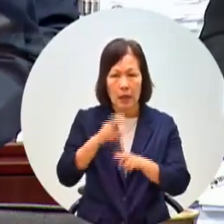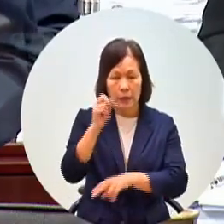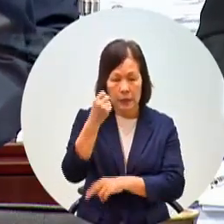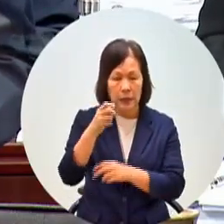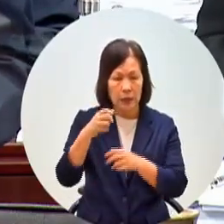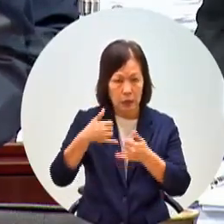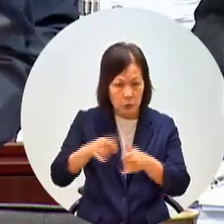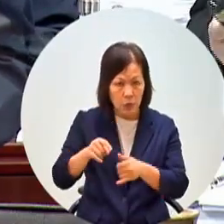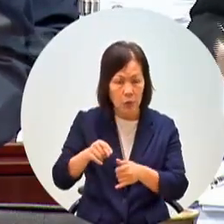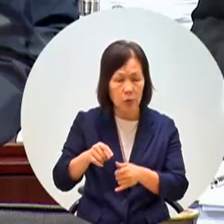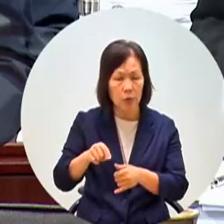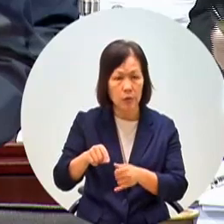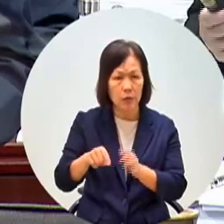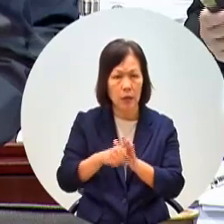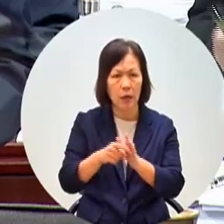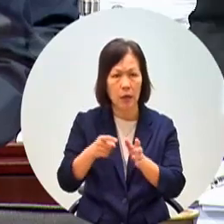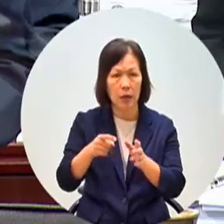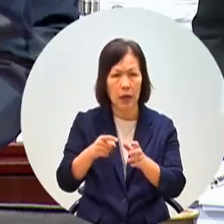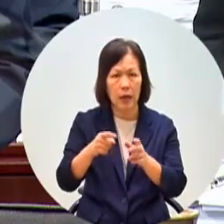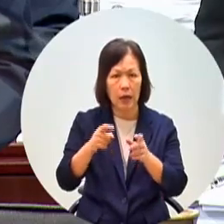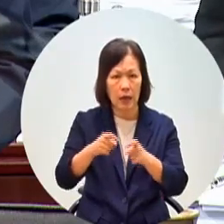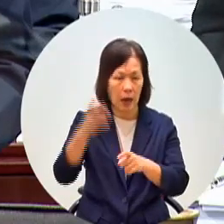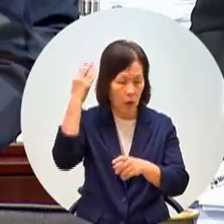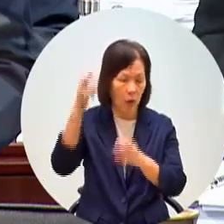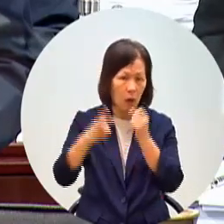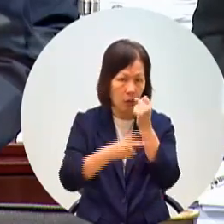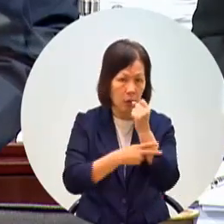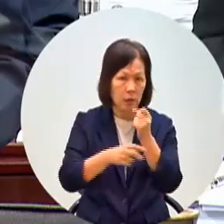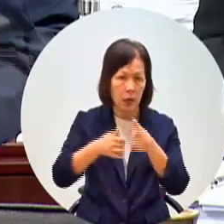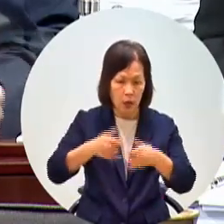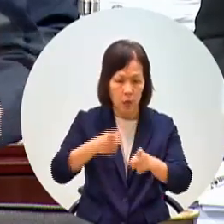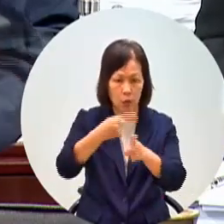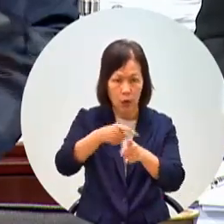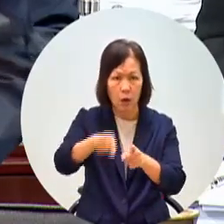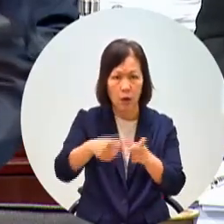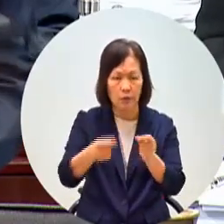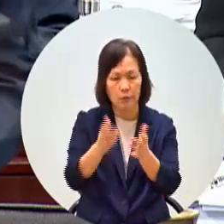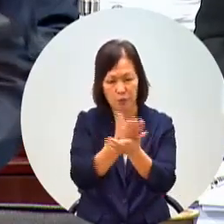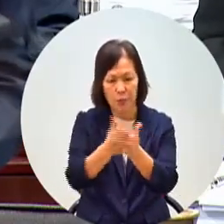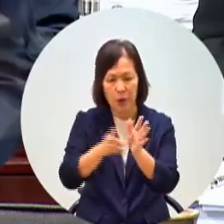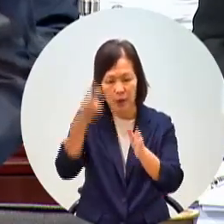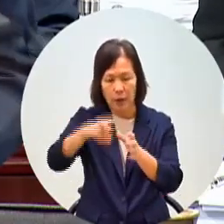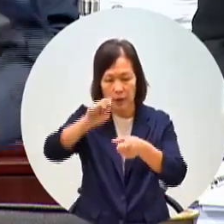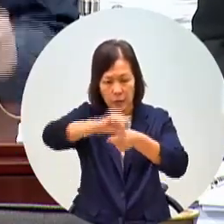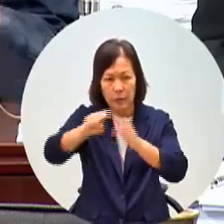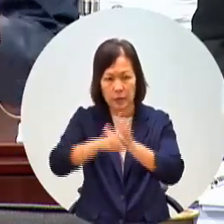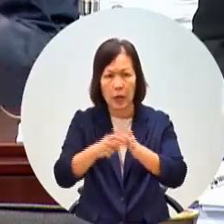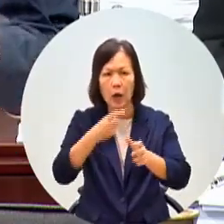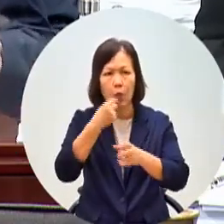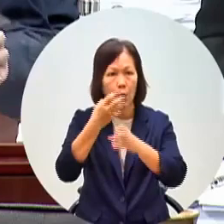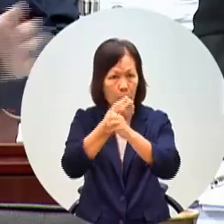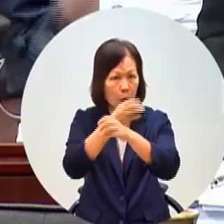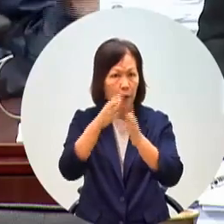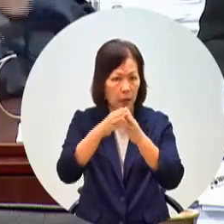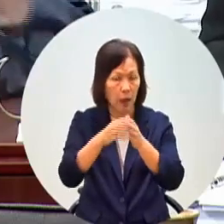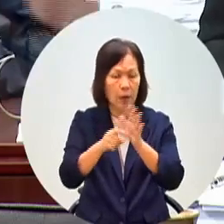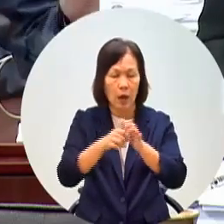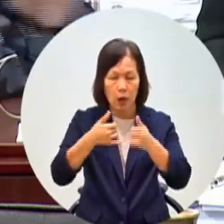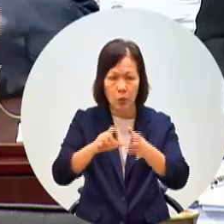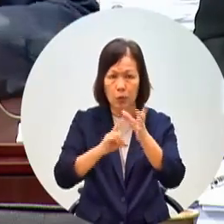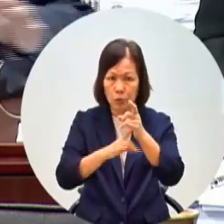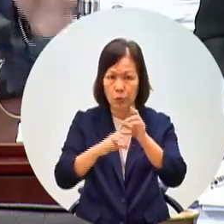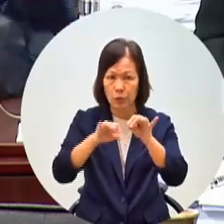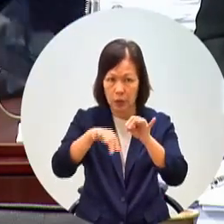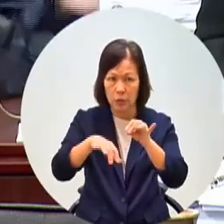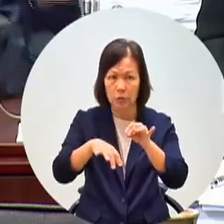54巷啊、港后里的这个路口，我们会评估是不是要增设交通号志哦，因为罗德地区哈，那